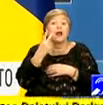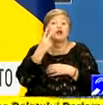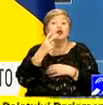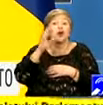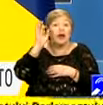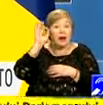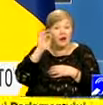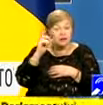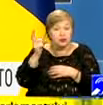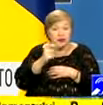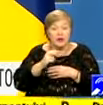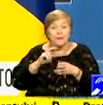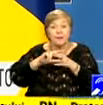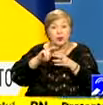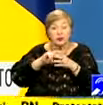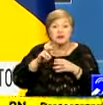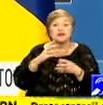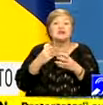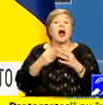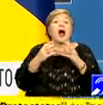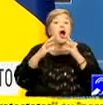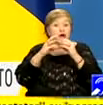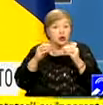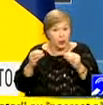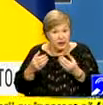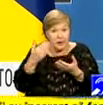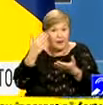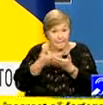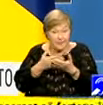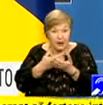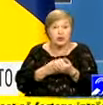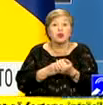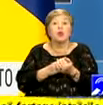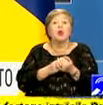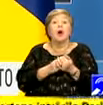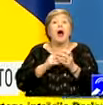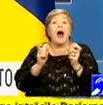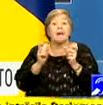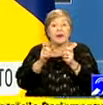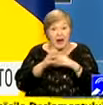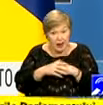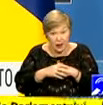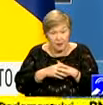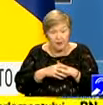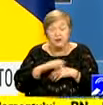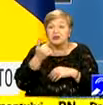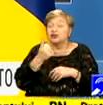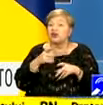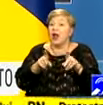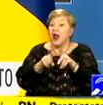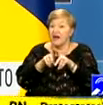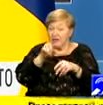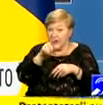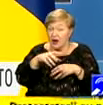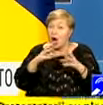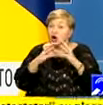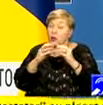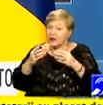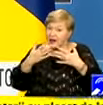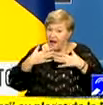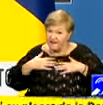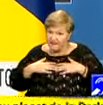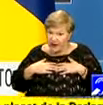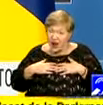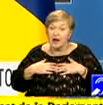2% din produsul intern brut pentru apărare și, de asemenea, România intenționează